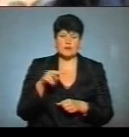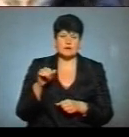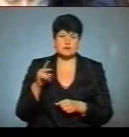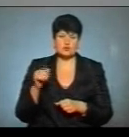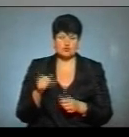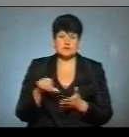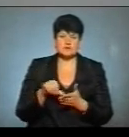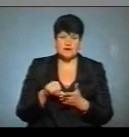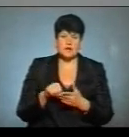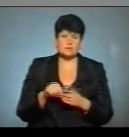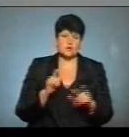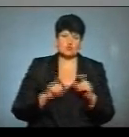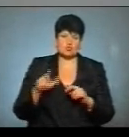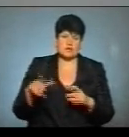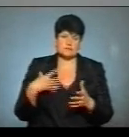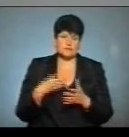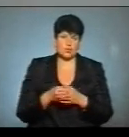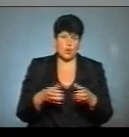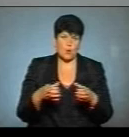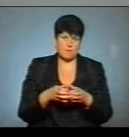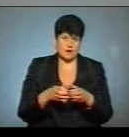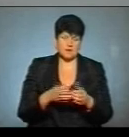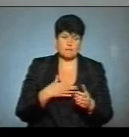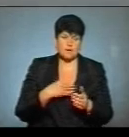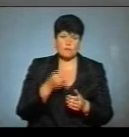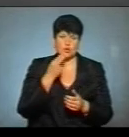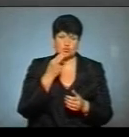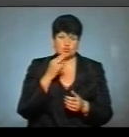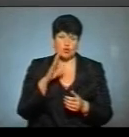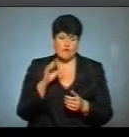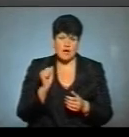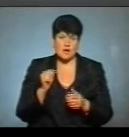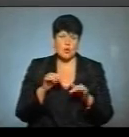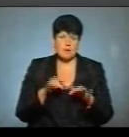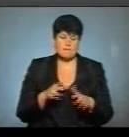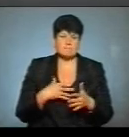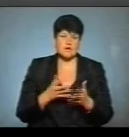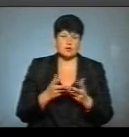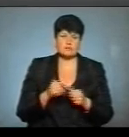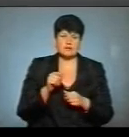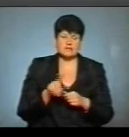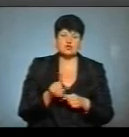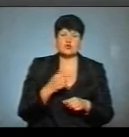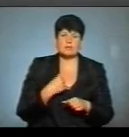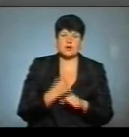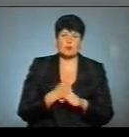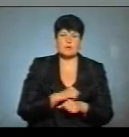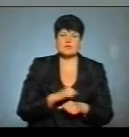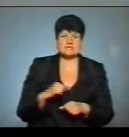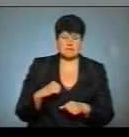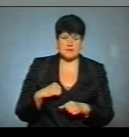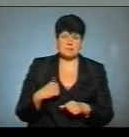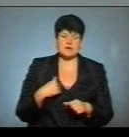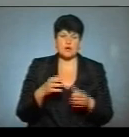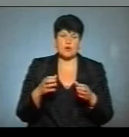представляє студентам свою компанію. Як я сказав, ми продуктова компанія. Тобто ми розраховуємо на те, що власне ми робимо самі. Ми